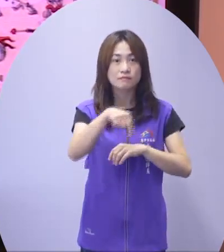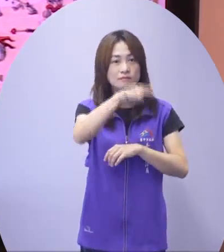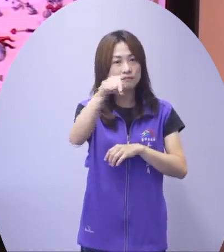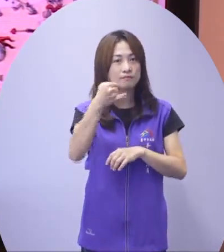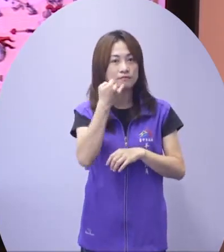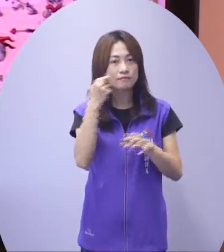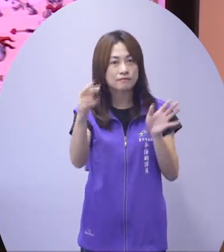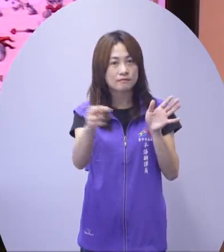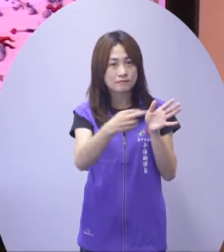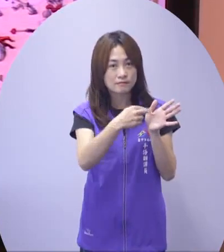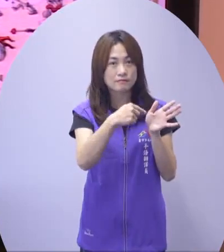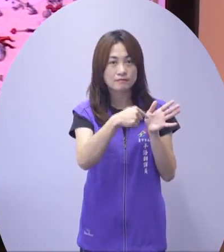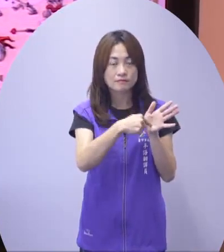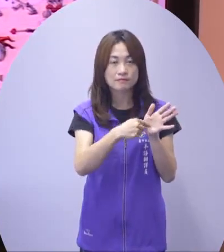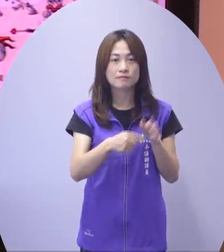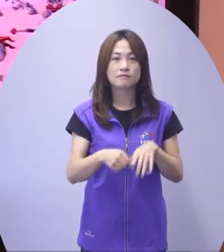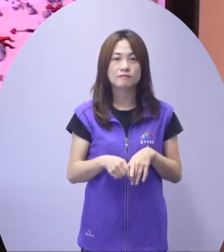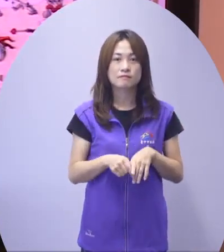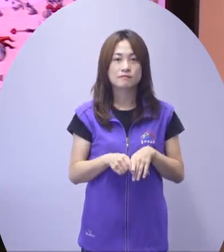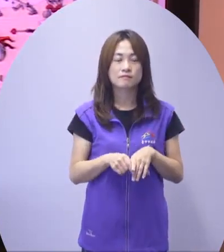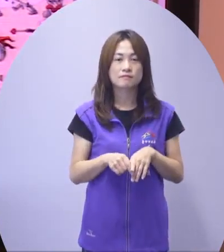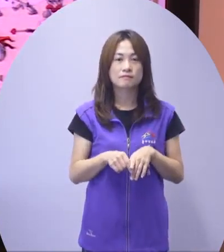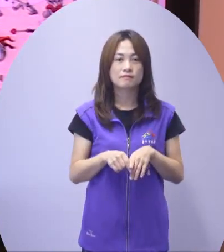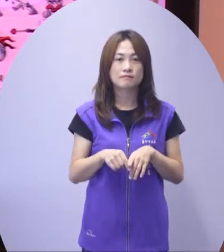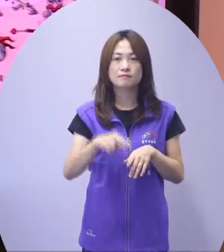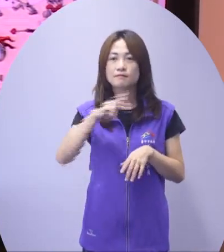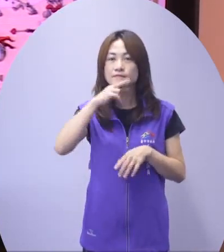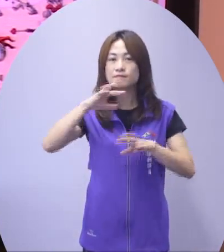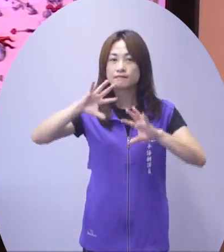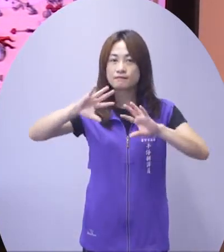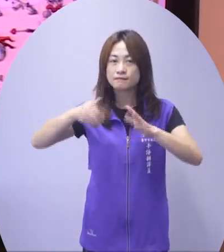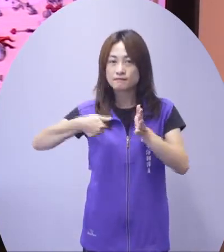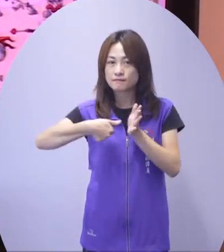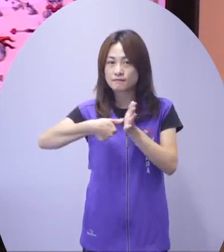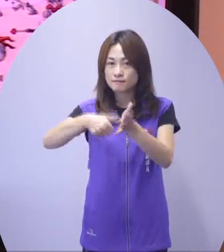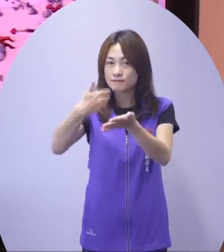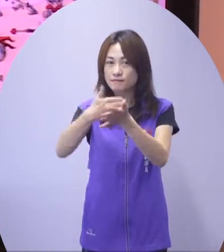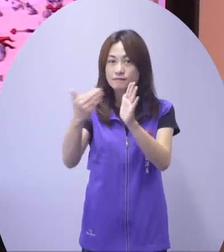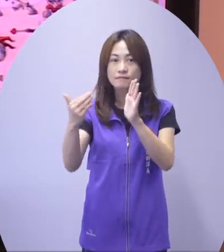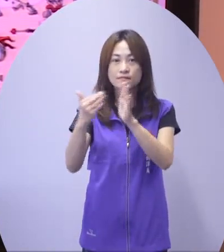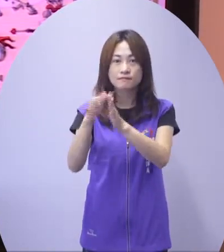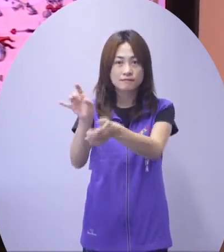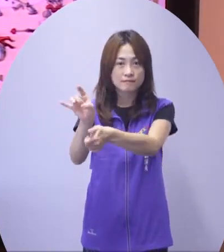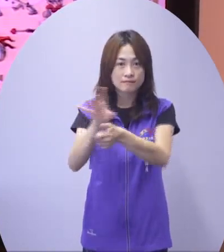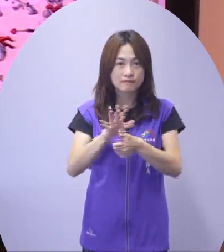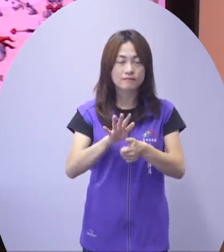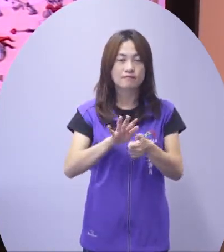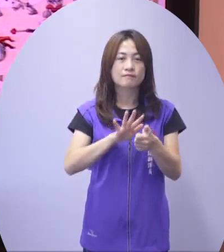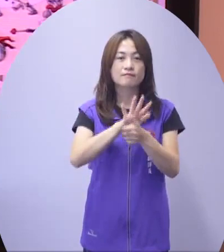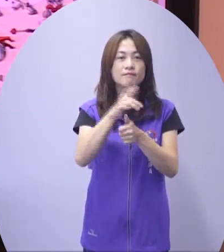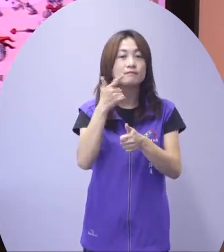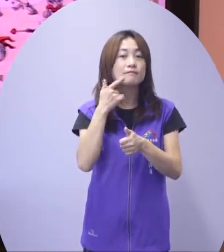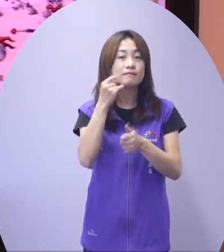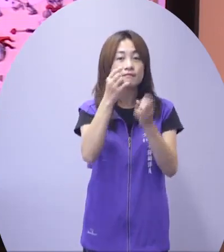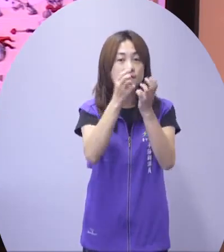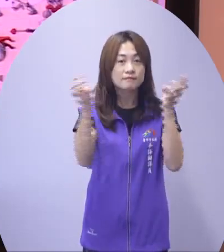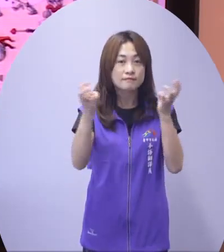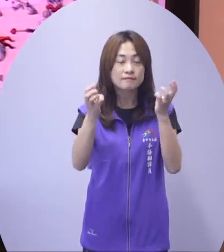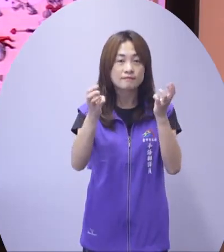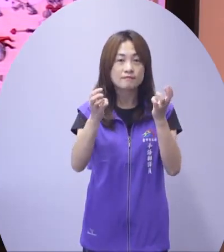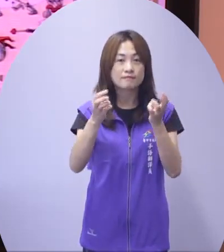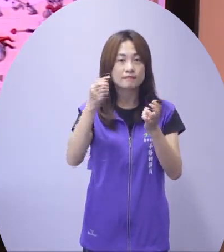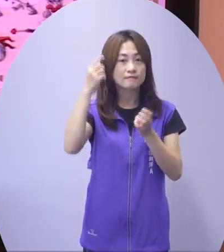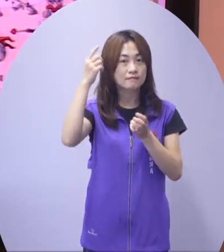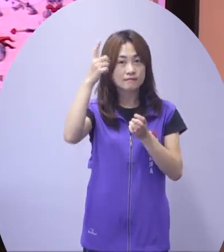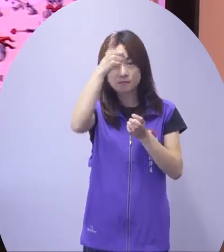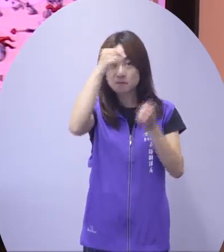我们以这个英国的名作家Lewis Carroll 的一个爱丽丝的梦游仙境名著为一个主